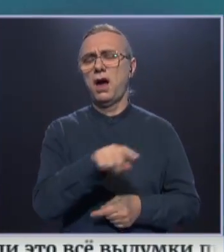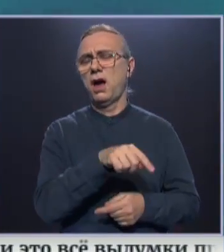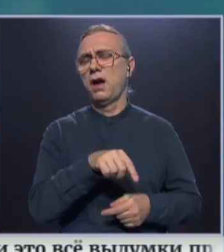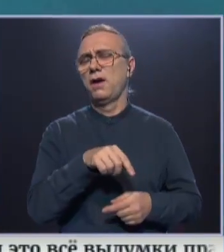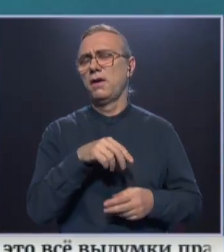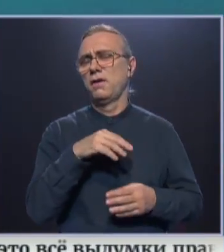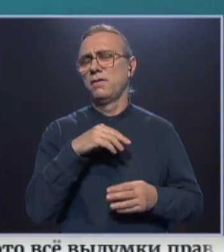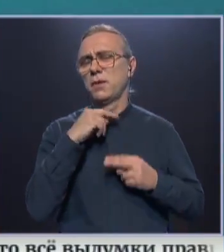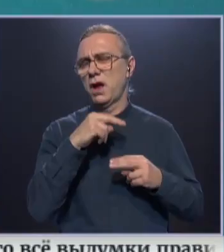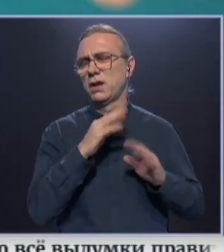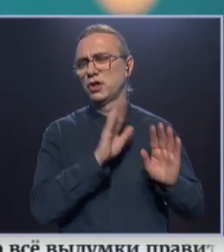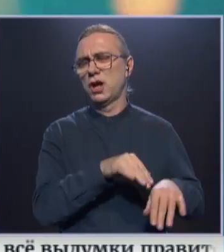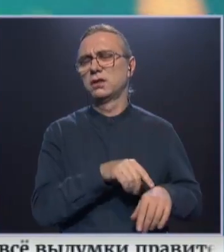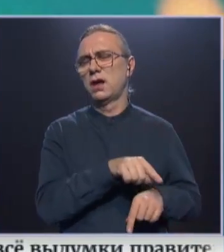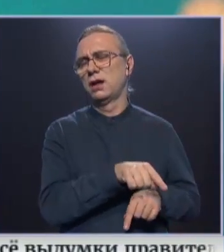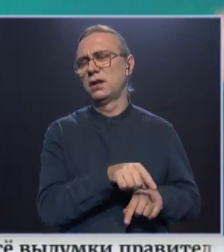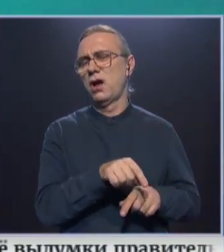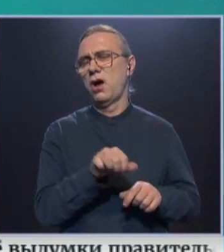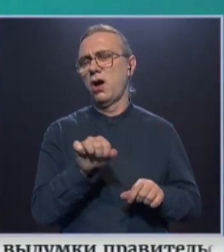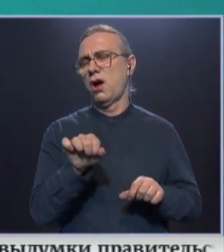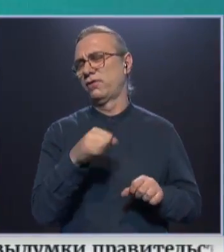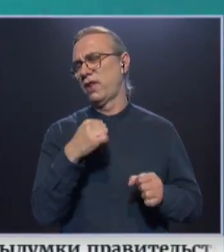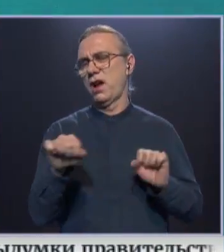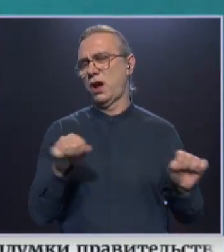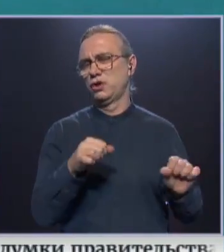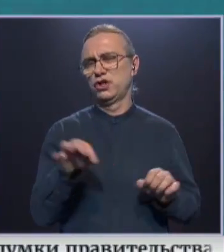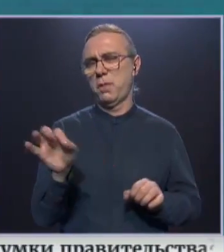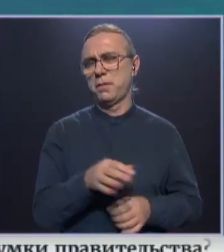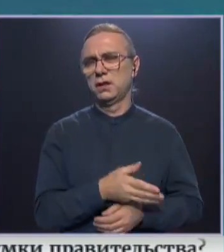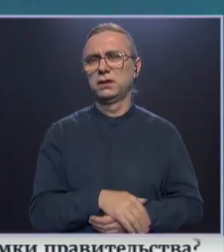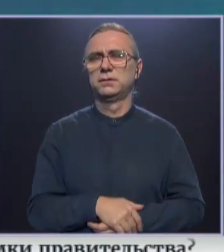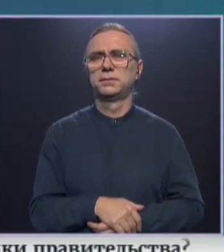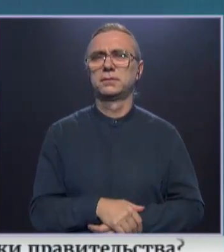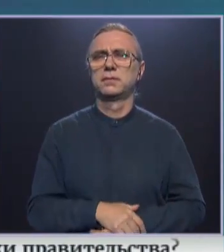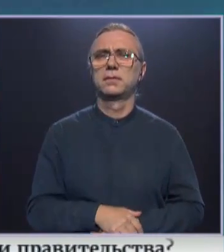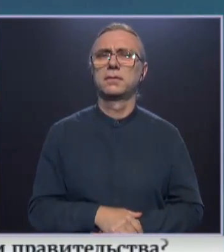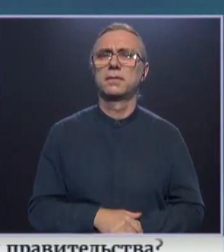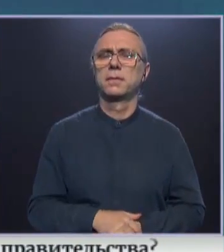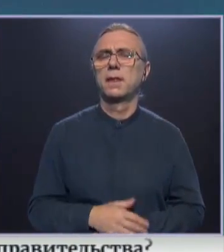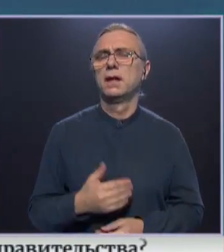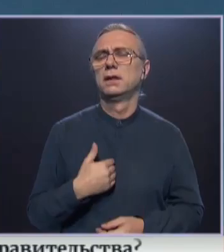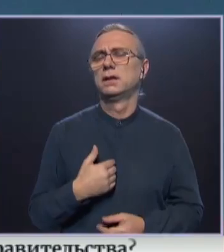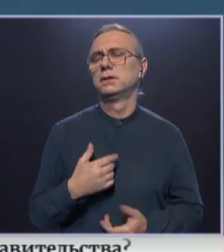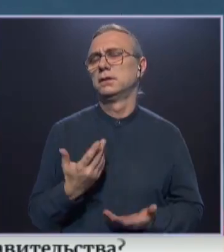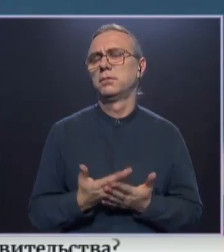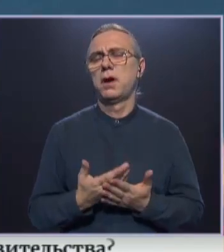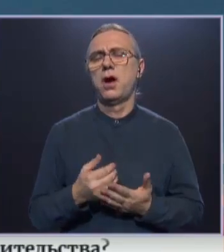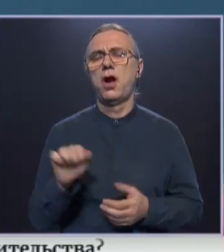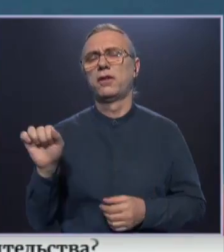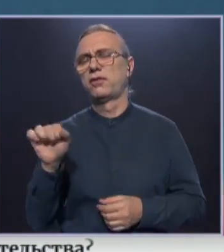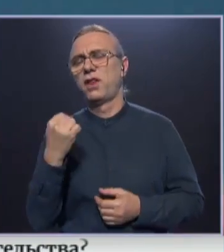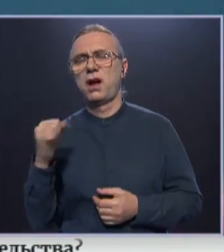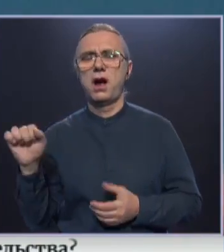сказать, отвлекающие моменты. Знаете, очень часто нас отвлекают, даже больше, нас отвлекают не сотрудники храма, или там